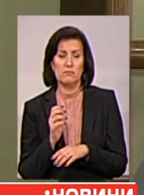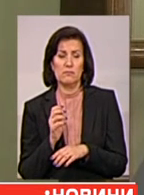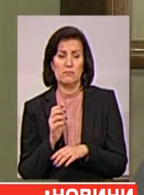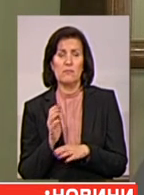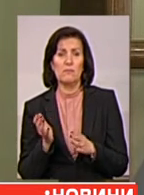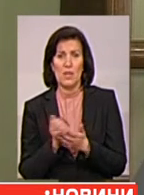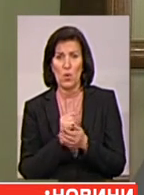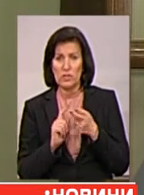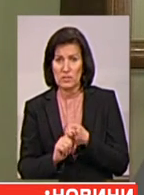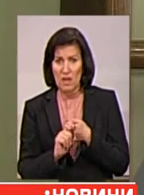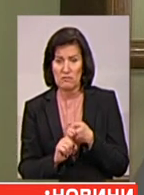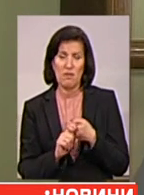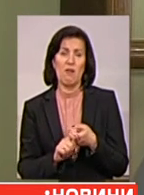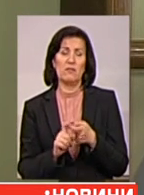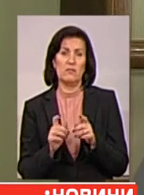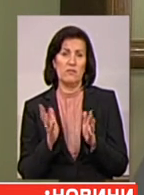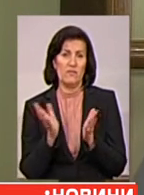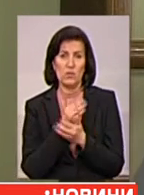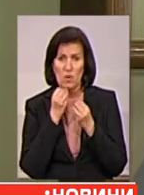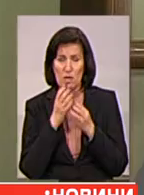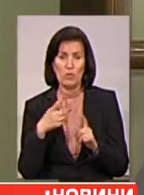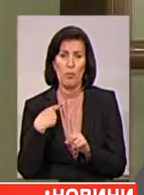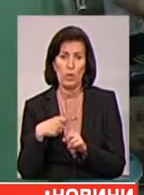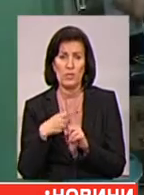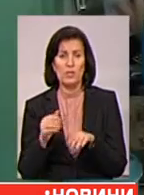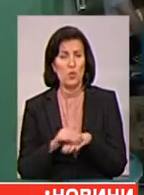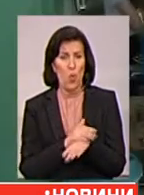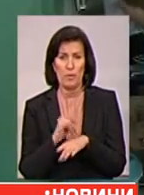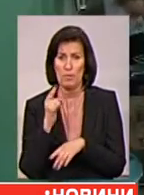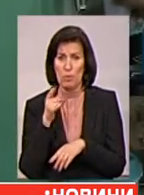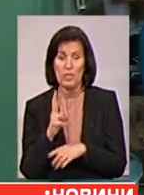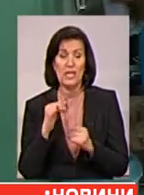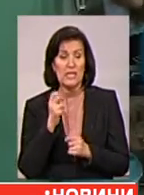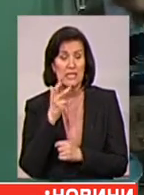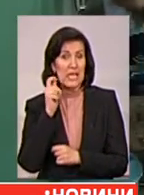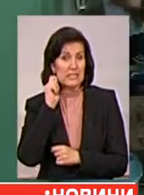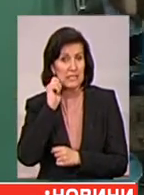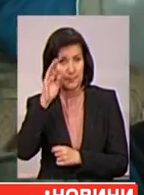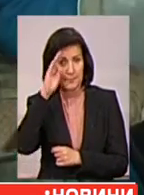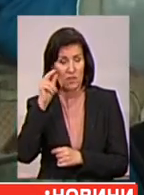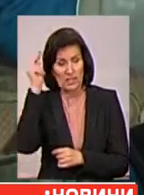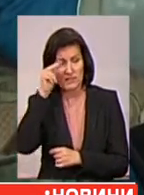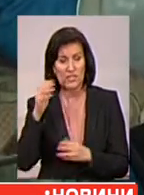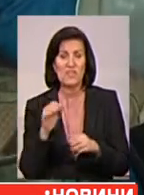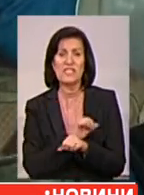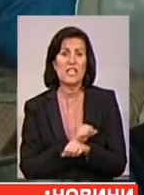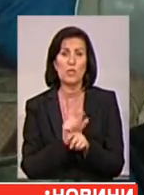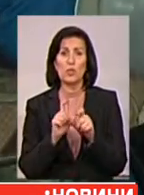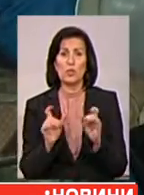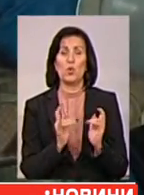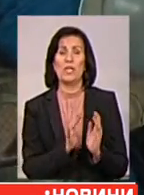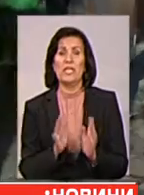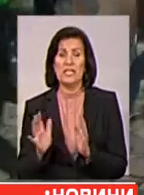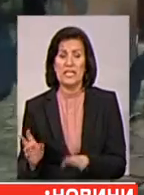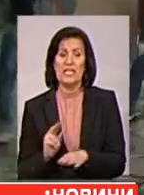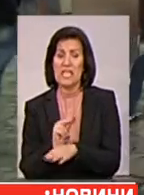входить в контакт, все добре, положительний, добрий дитина. Нині 13-літній Микола навчається в санаторній школі-інтернаті.